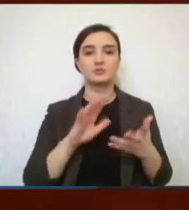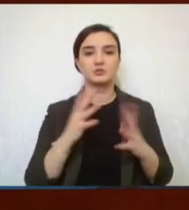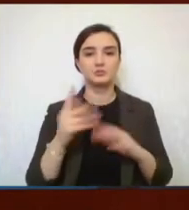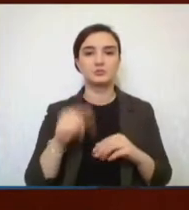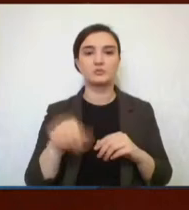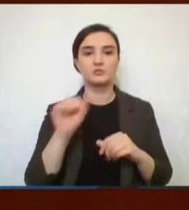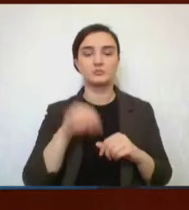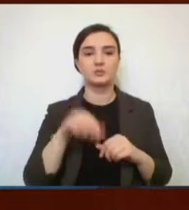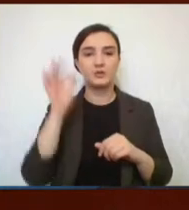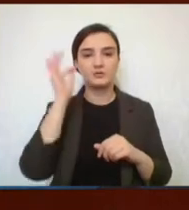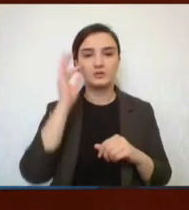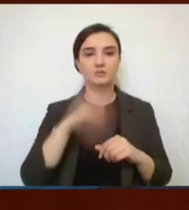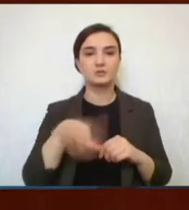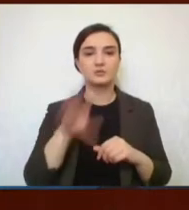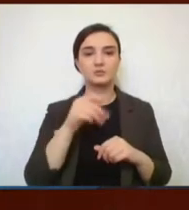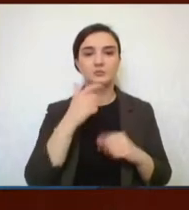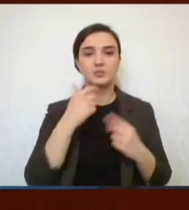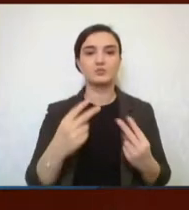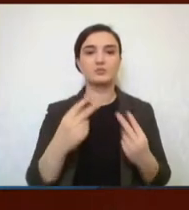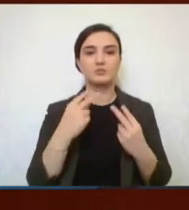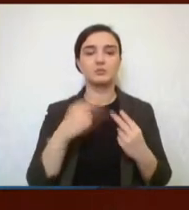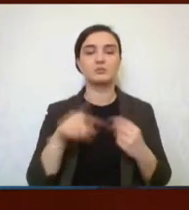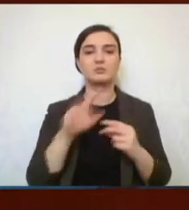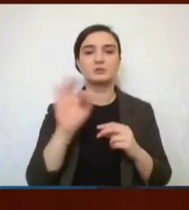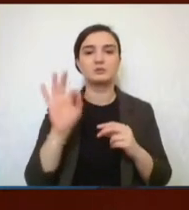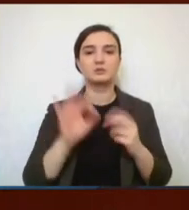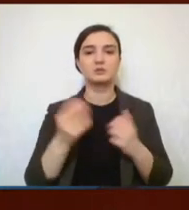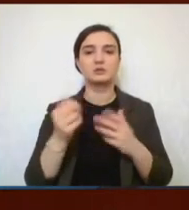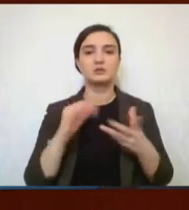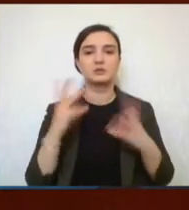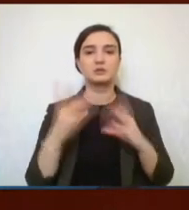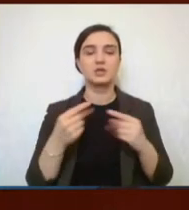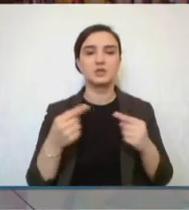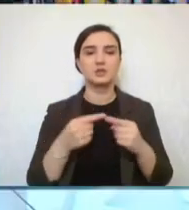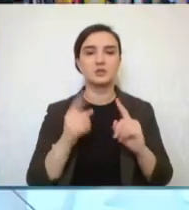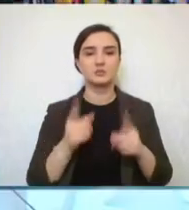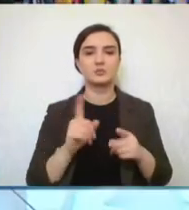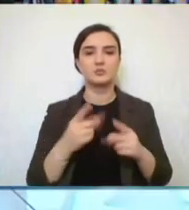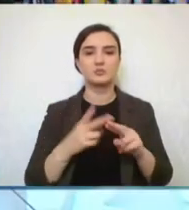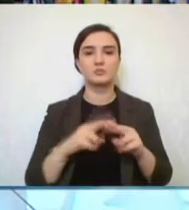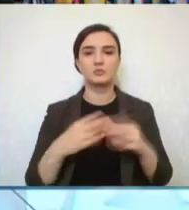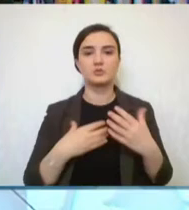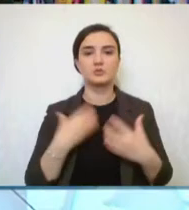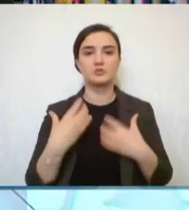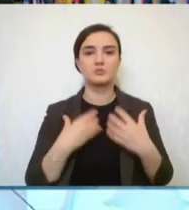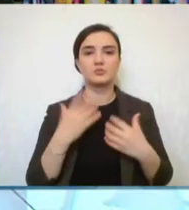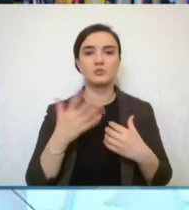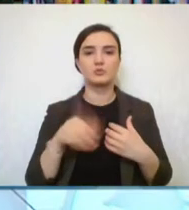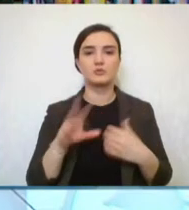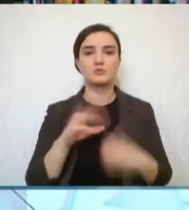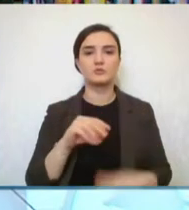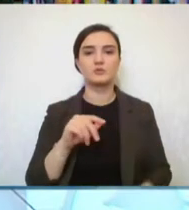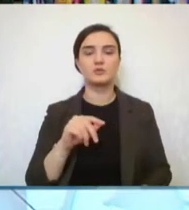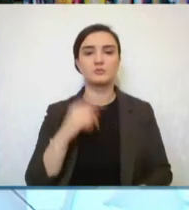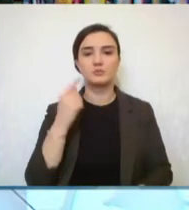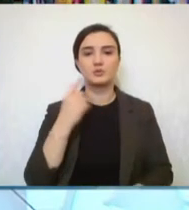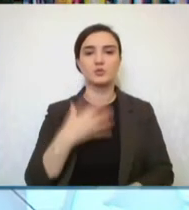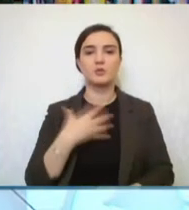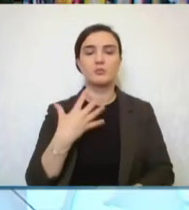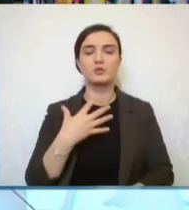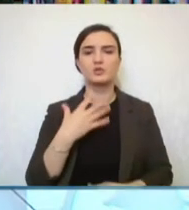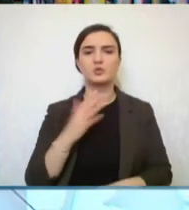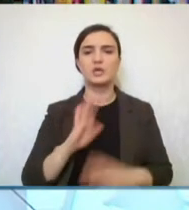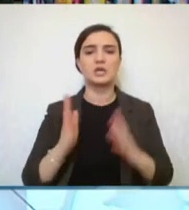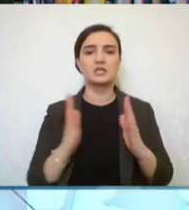რომ სტატისტიკა მთელ მსოფლიოში ადასტურებს რომ აი ეს შფოთვა და ფსიქოემოციური არასტაბილურობა